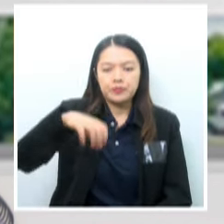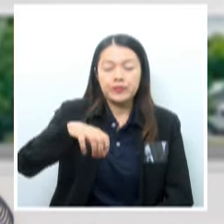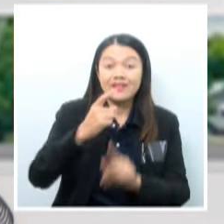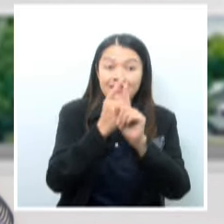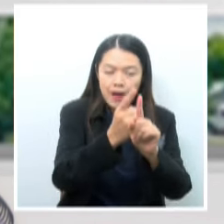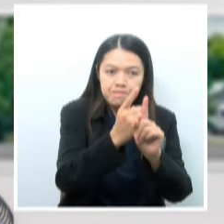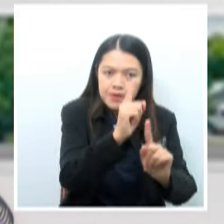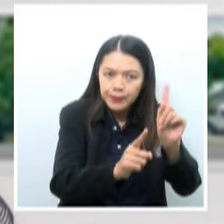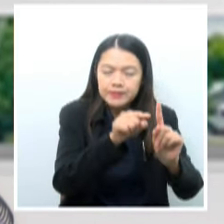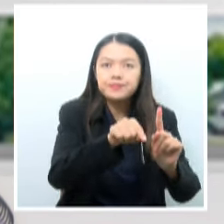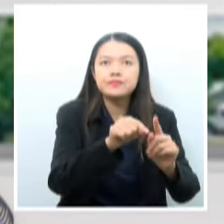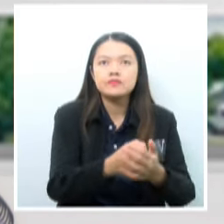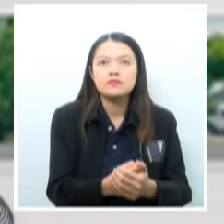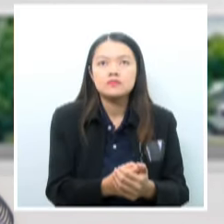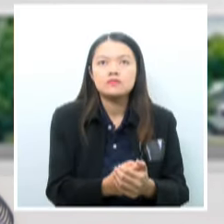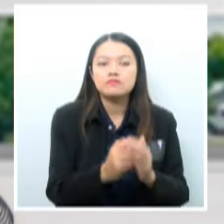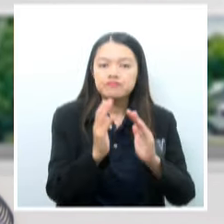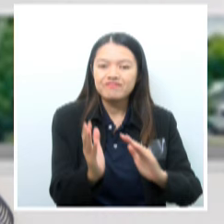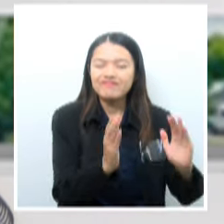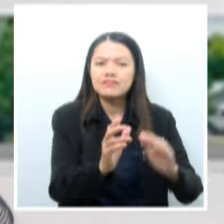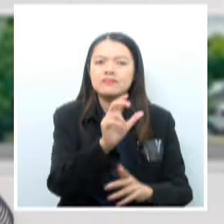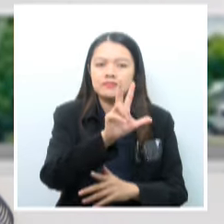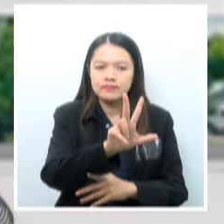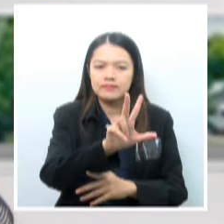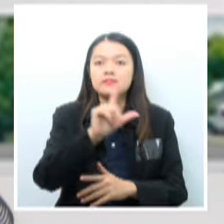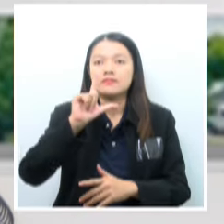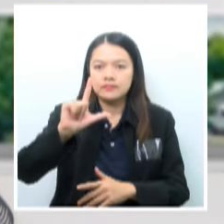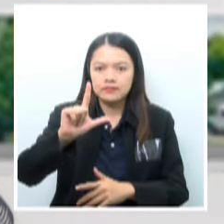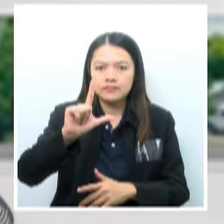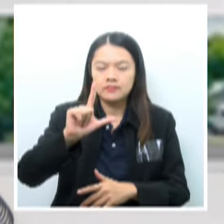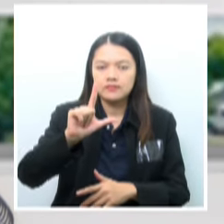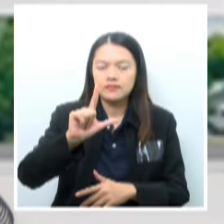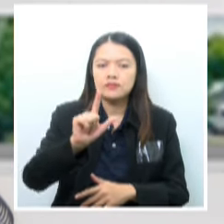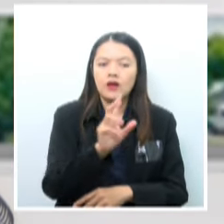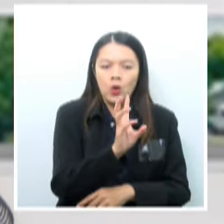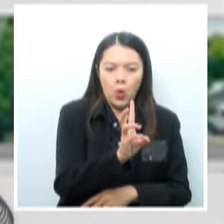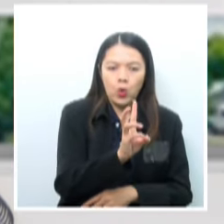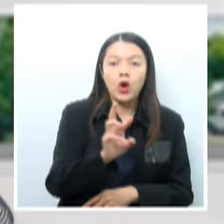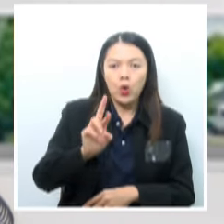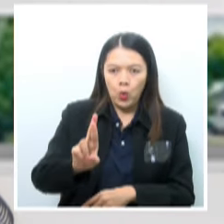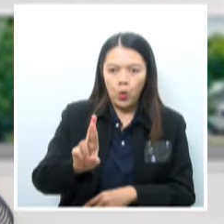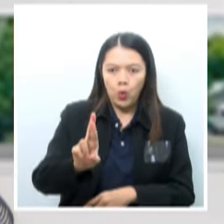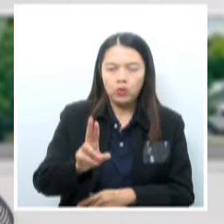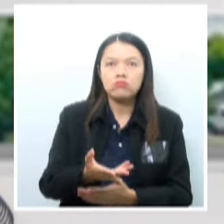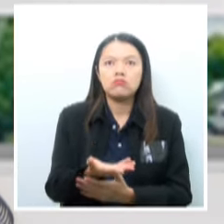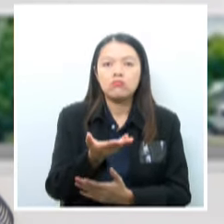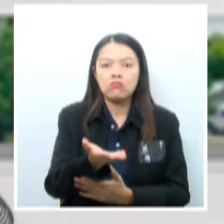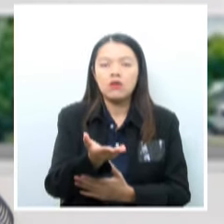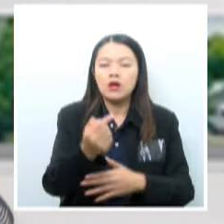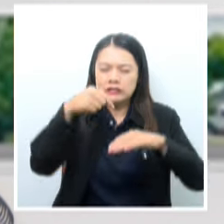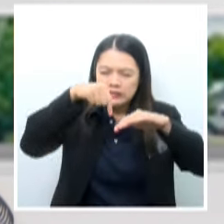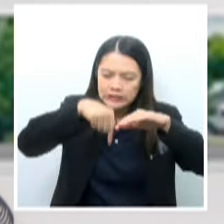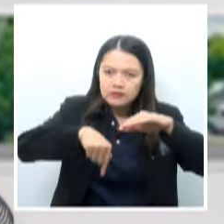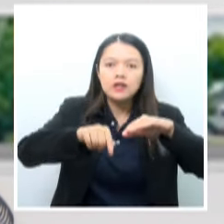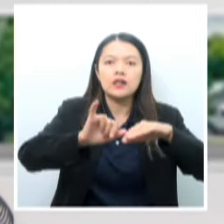ใช้กระบวนการ 3L แล้วก็แนวทาง6ลอซึ่งนี่เดี๋ยวอาจารย์ท่านสุภสินจะอธิบายผมได้ลงลึกกว่